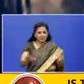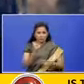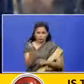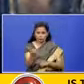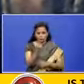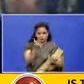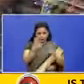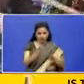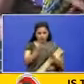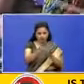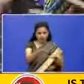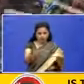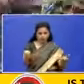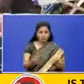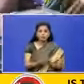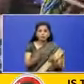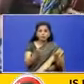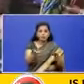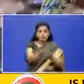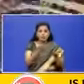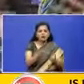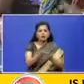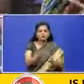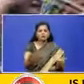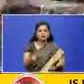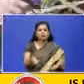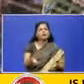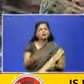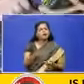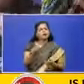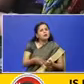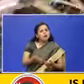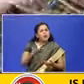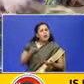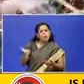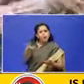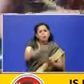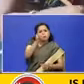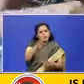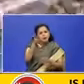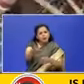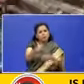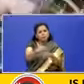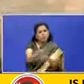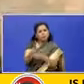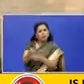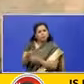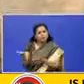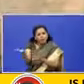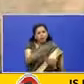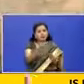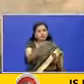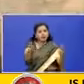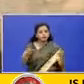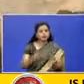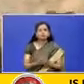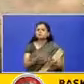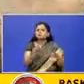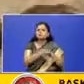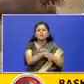इस्तेमाल होता है उसे समाज के विभिन्न लोग मिलकर तैयार करते हैं।